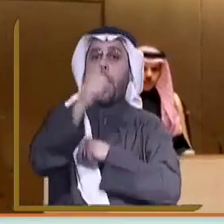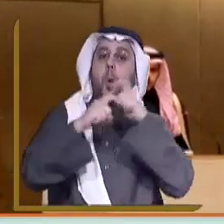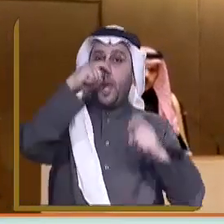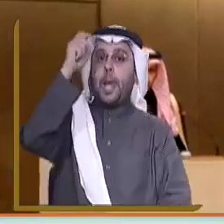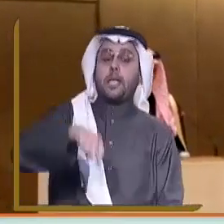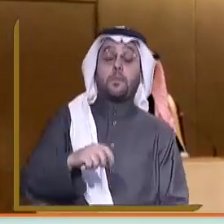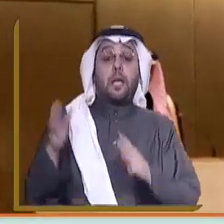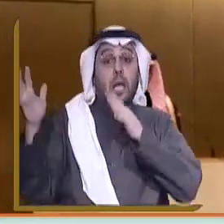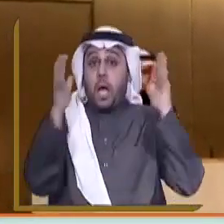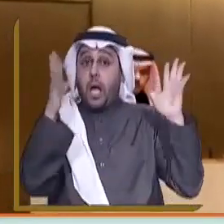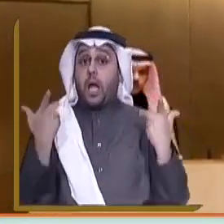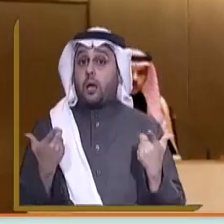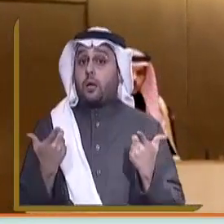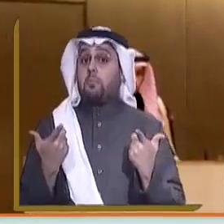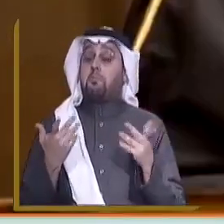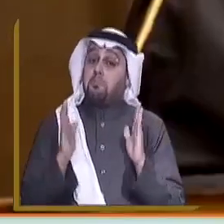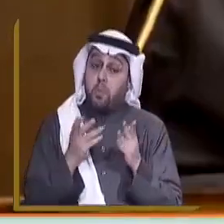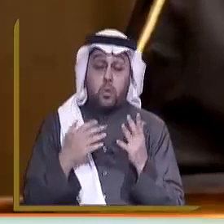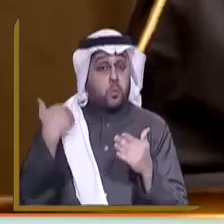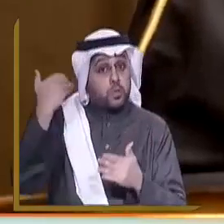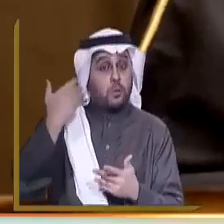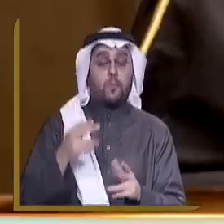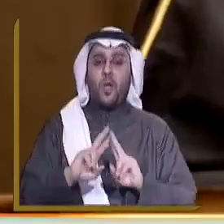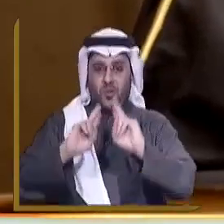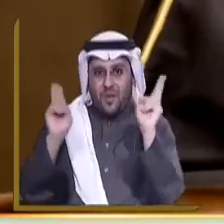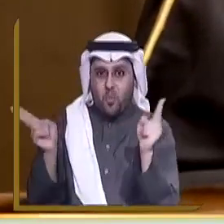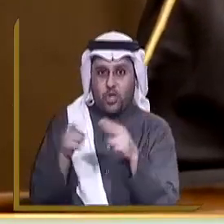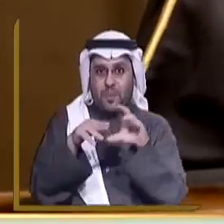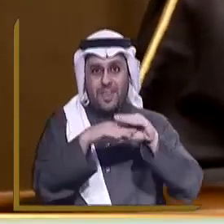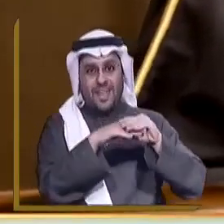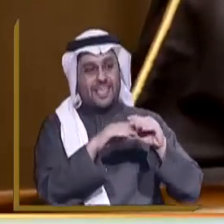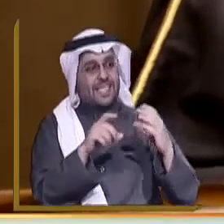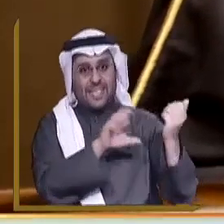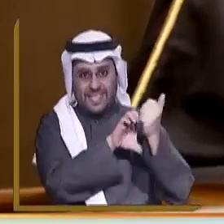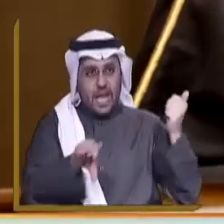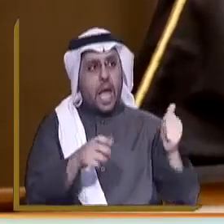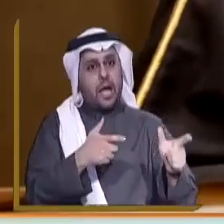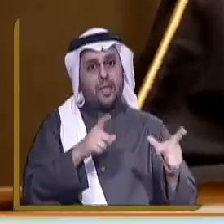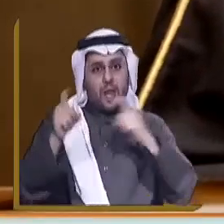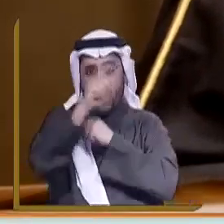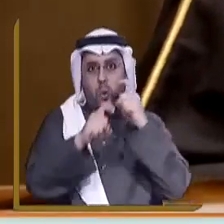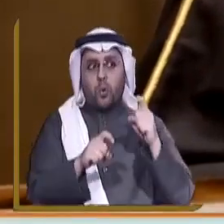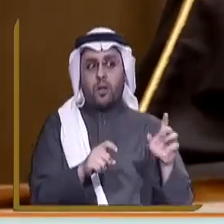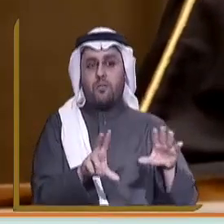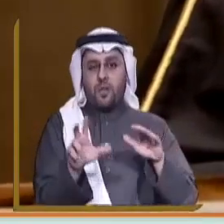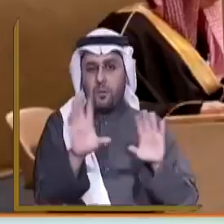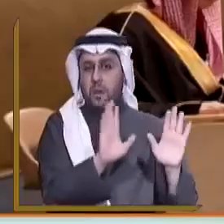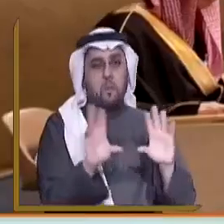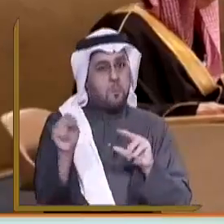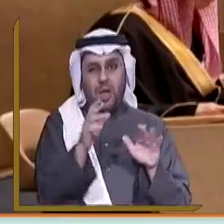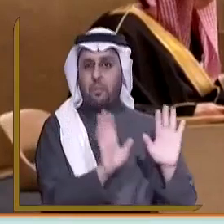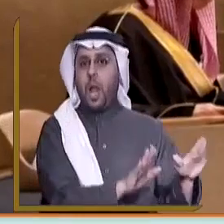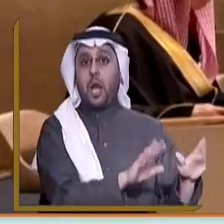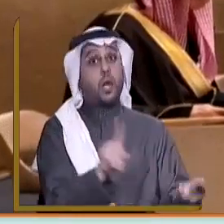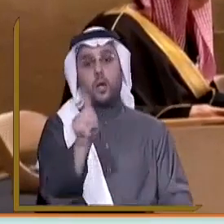بسبب حاله الجمود التي يمر بها مؤتمر نزع السلاح والذي يظل متعثرا عن اعتماد برنامج